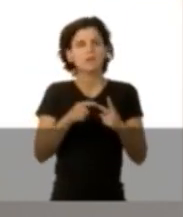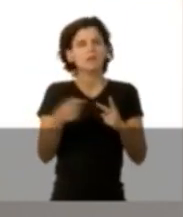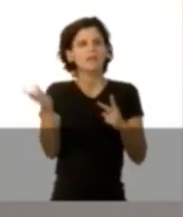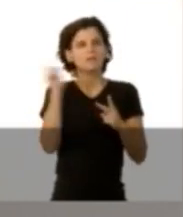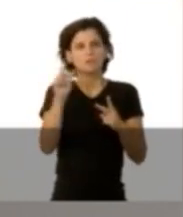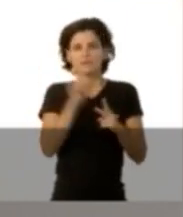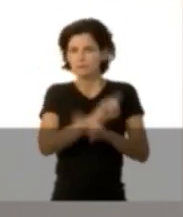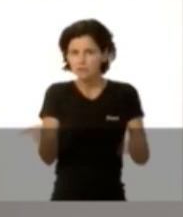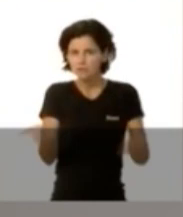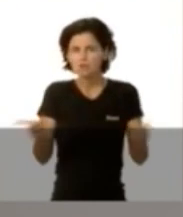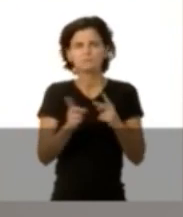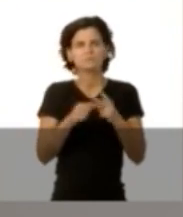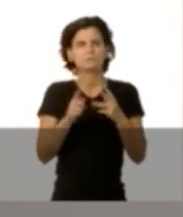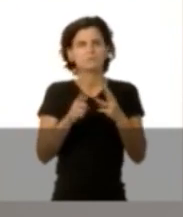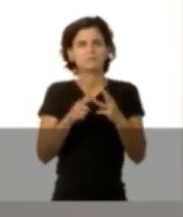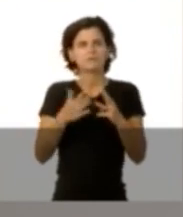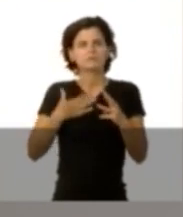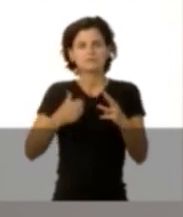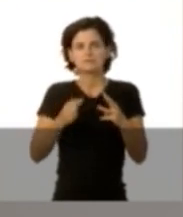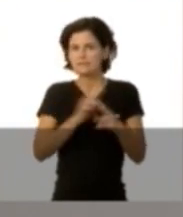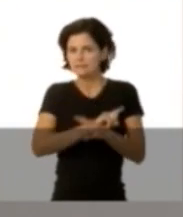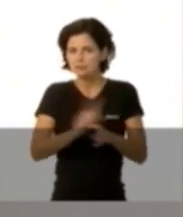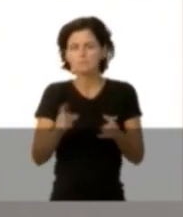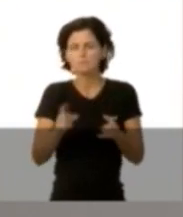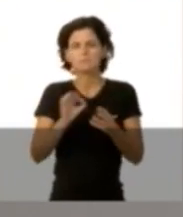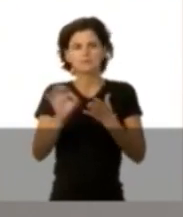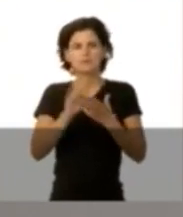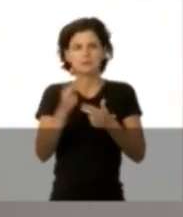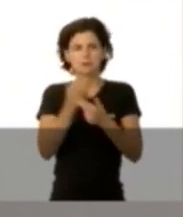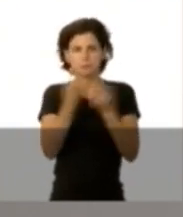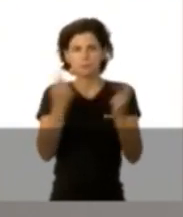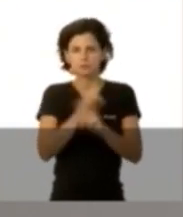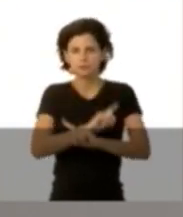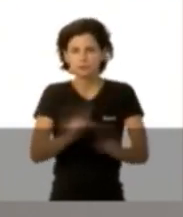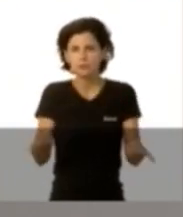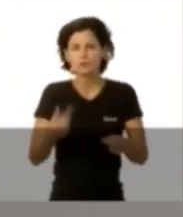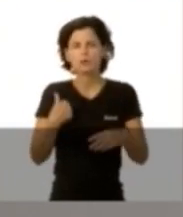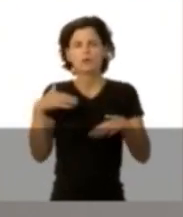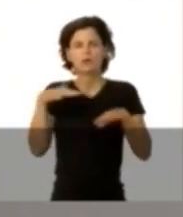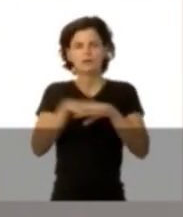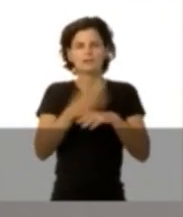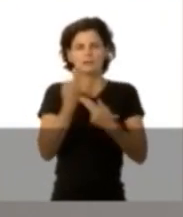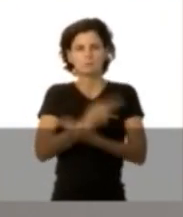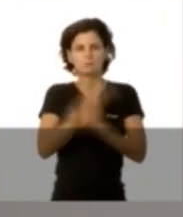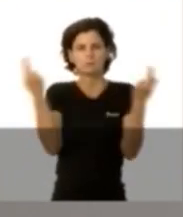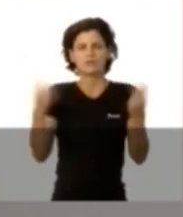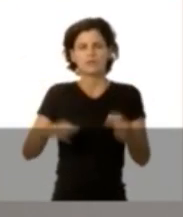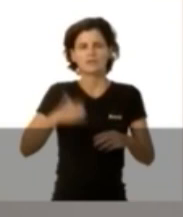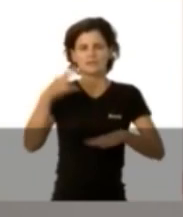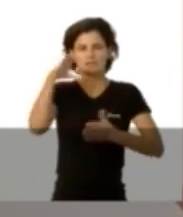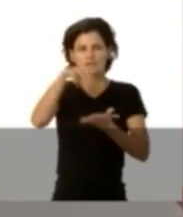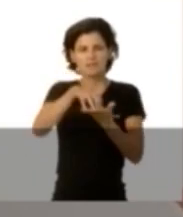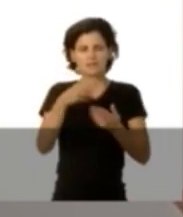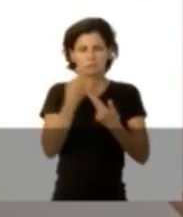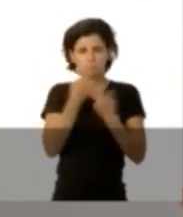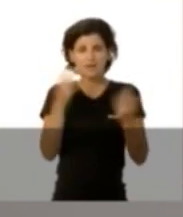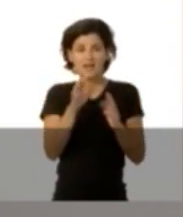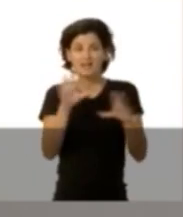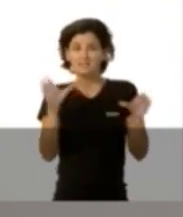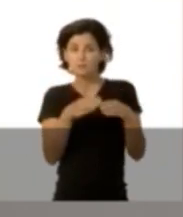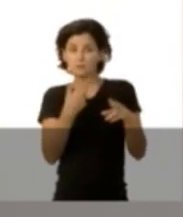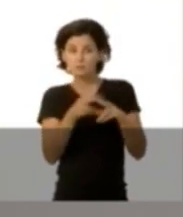o sanitàries, o reforçar els nostres servicis públics, reforçar la xarxa pública de residències de persones majors, si l'oposició pensa